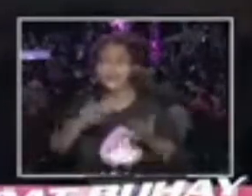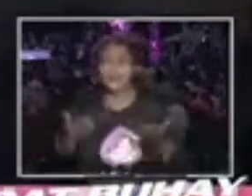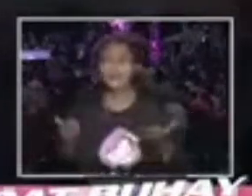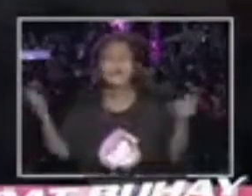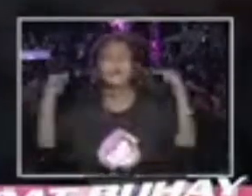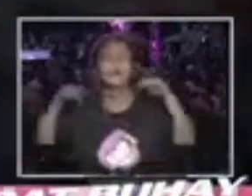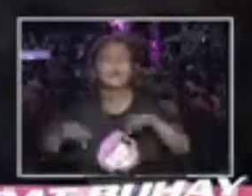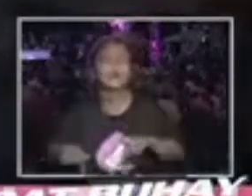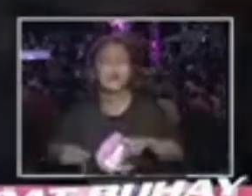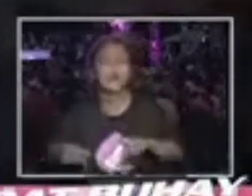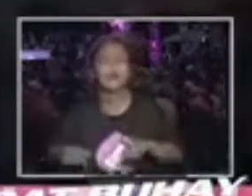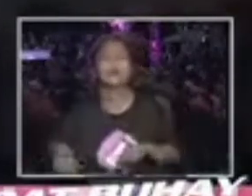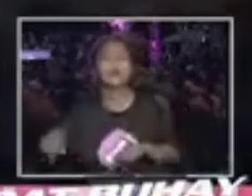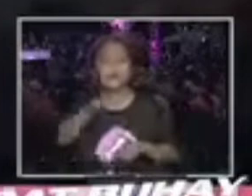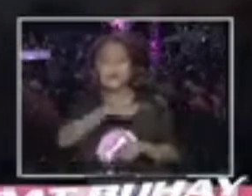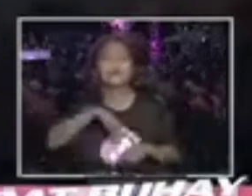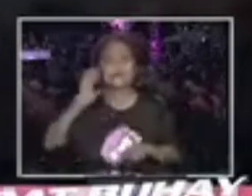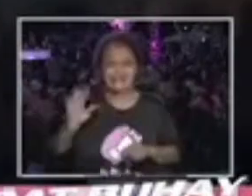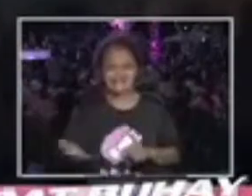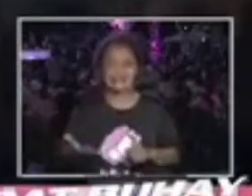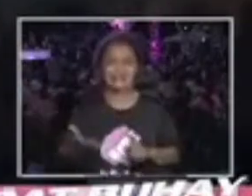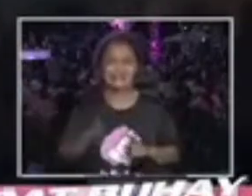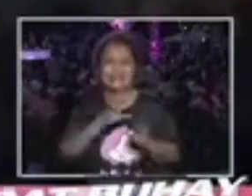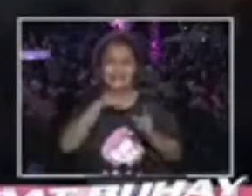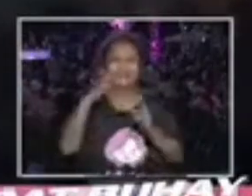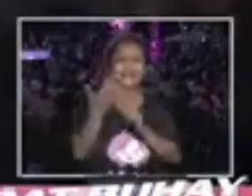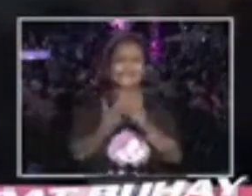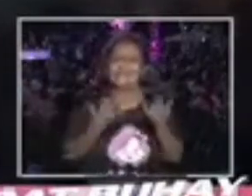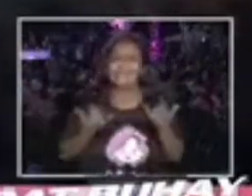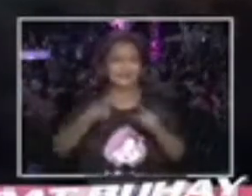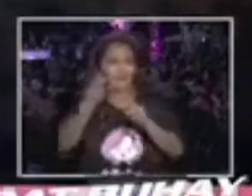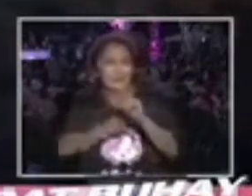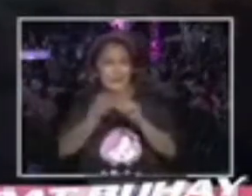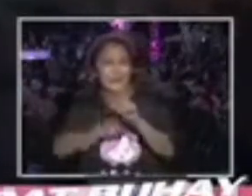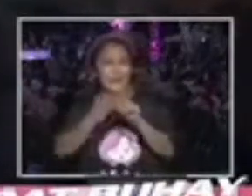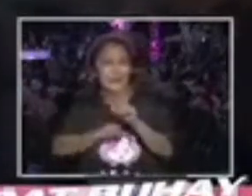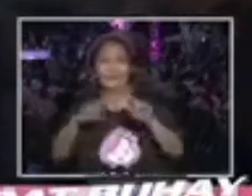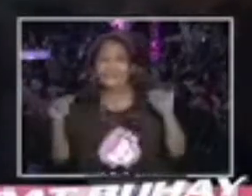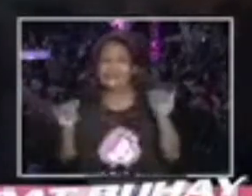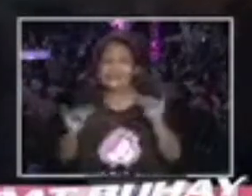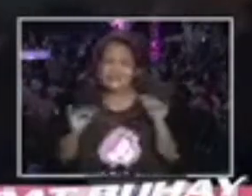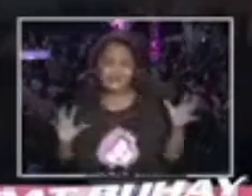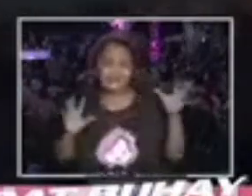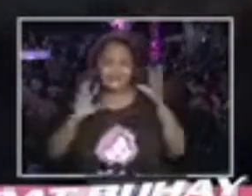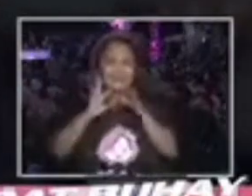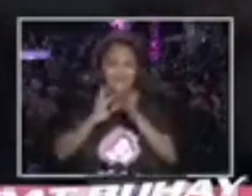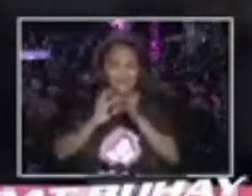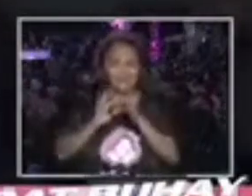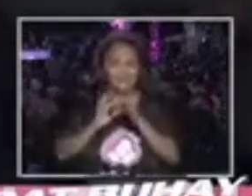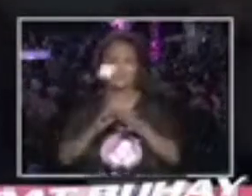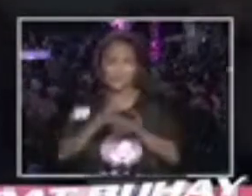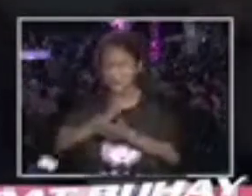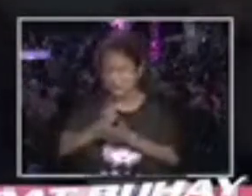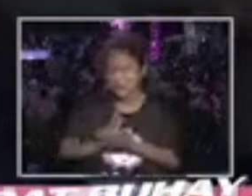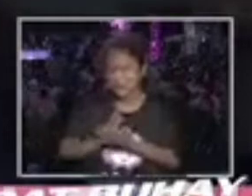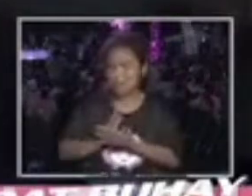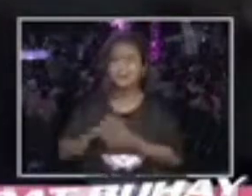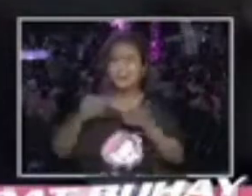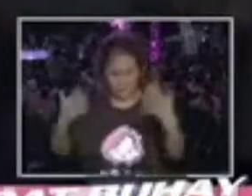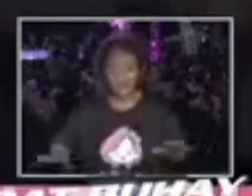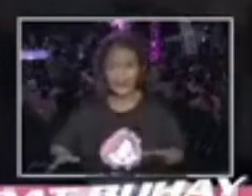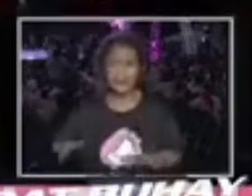nandito bilang kulminasyon ng ilang buwan ng pakikilahok. May iba ring matagal